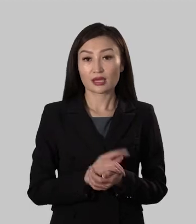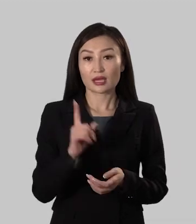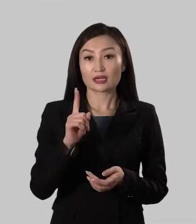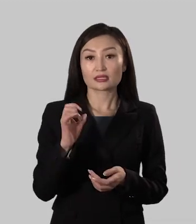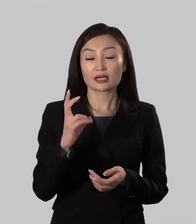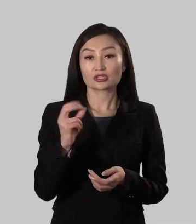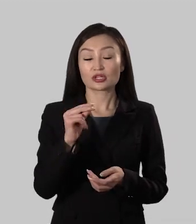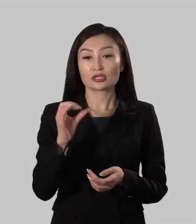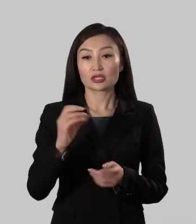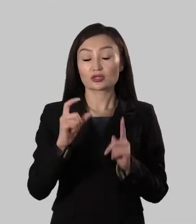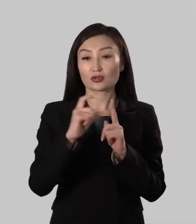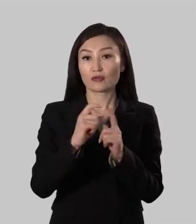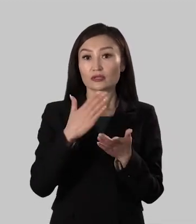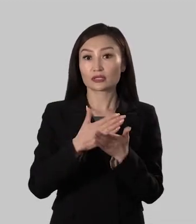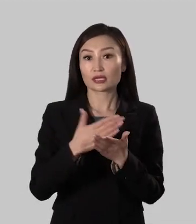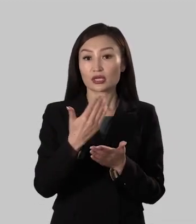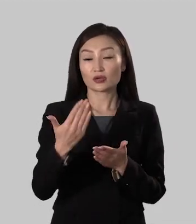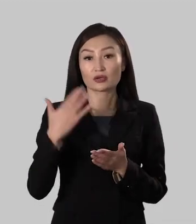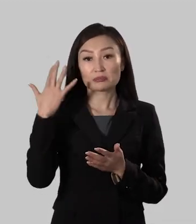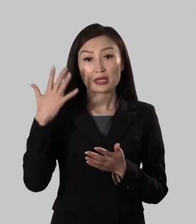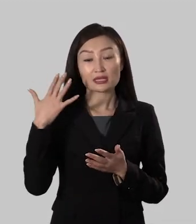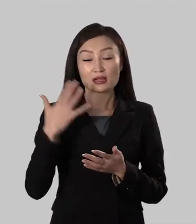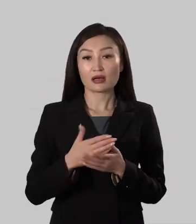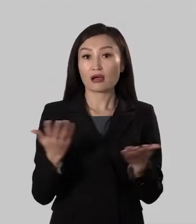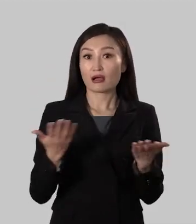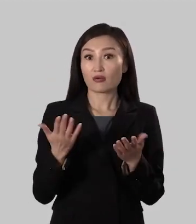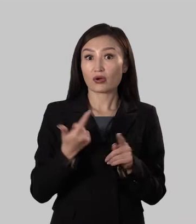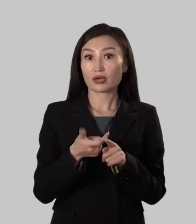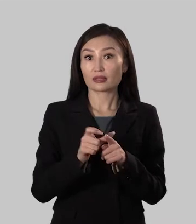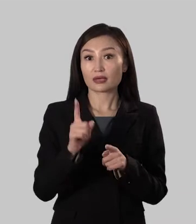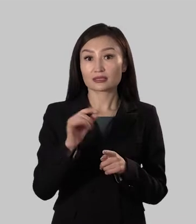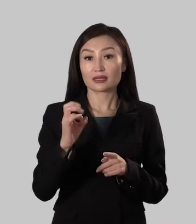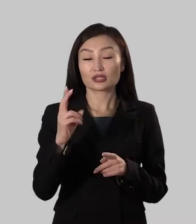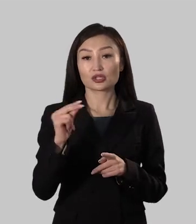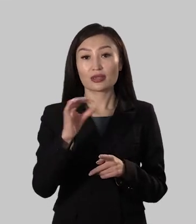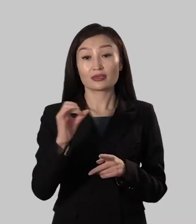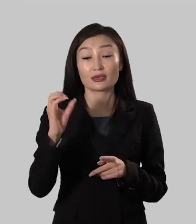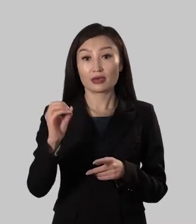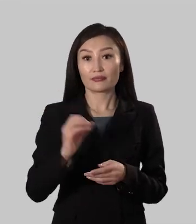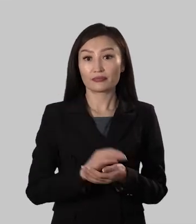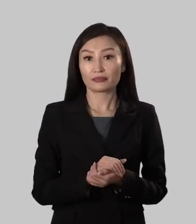Значение слова, содержащее его смысл. Какое это значение?